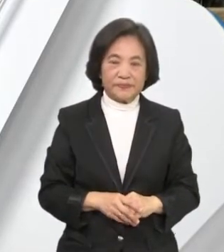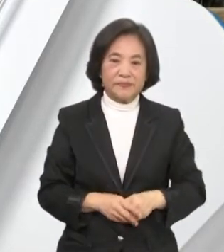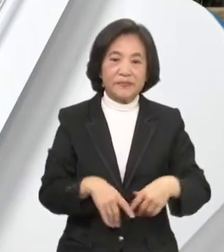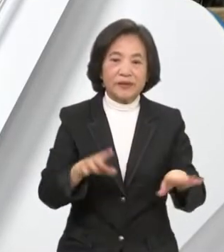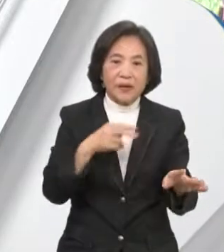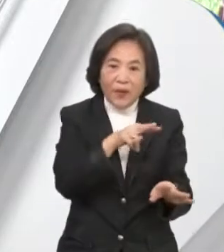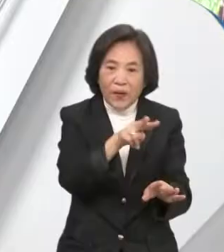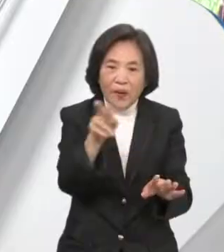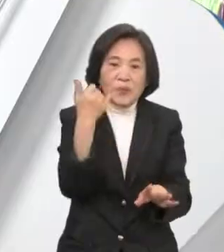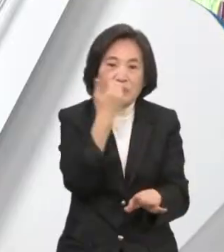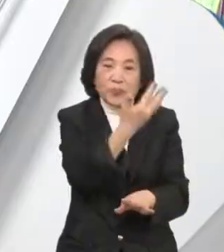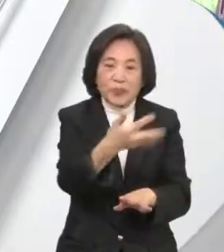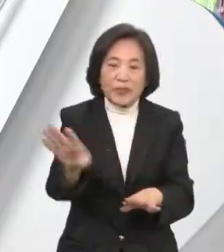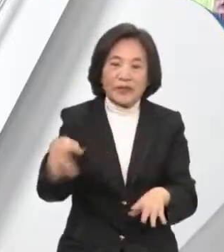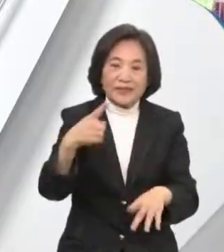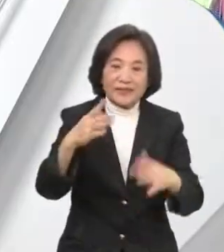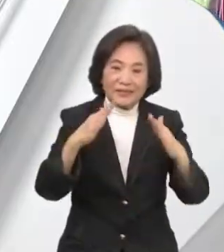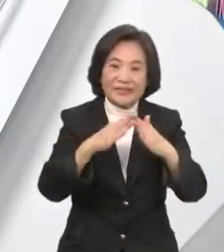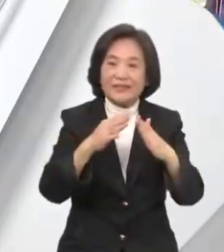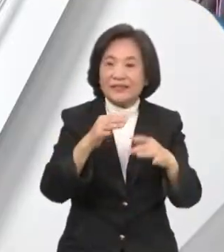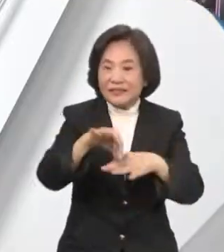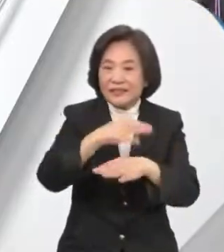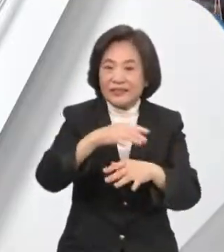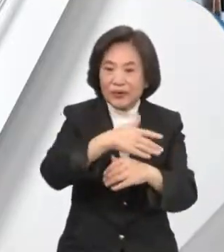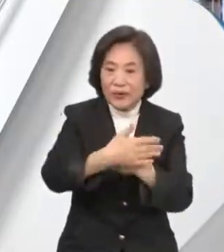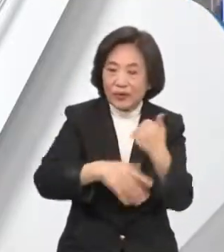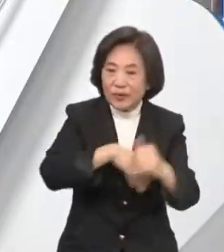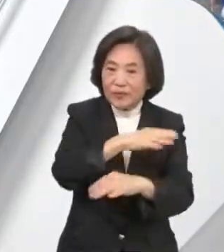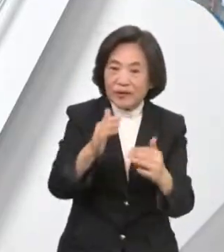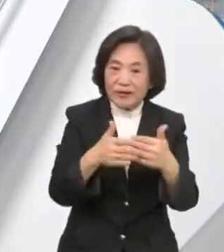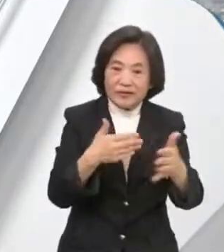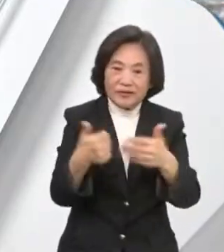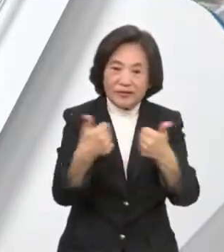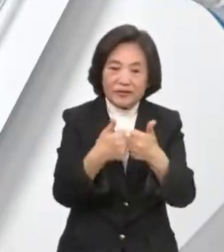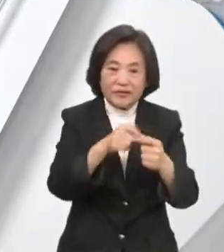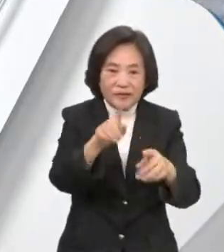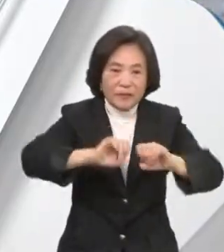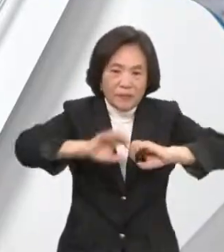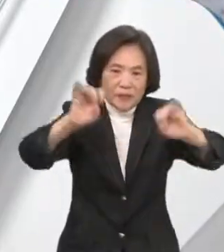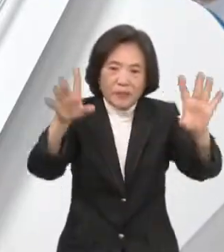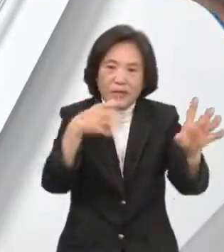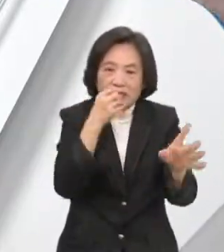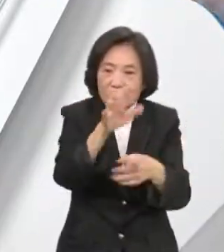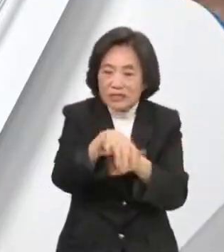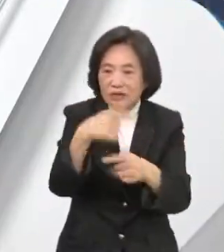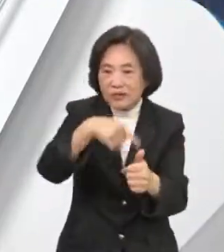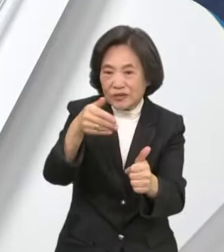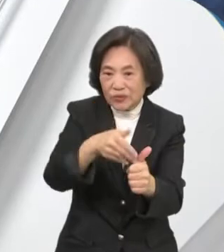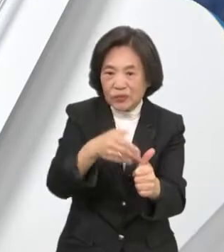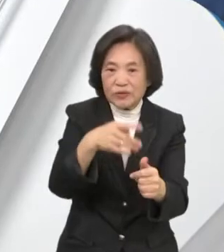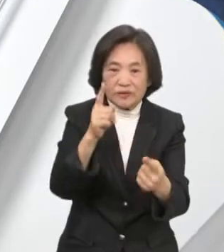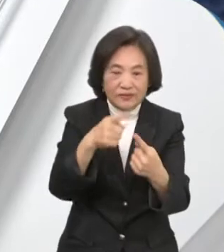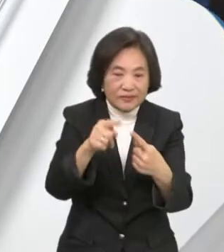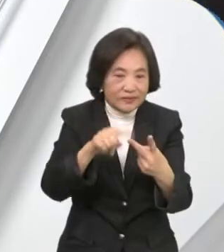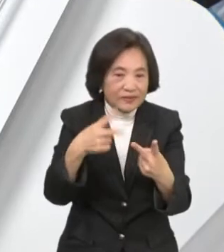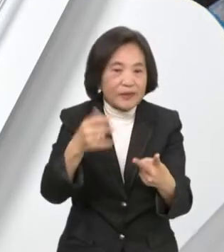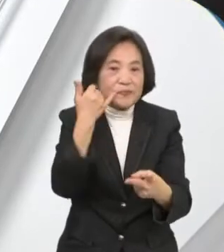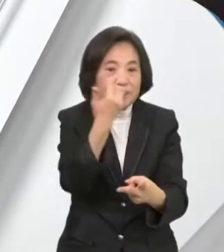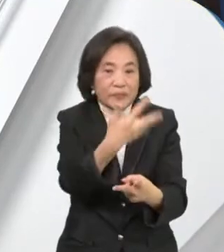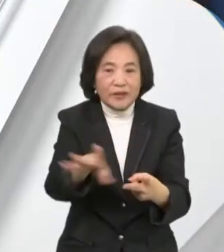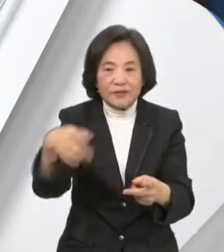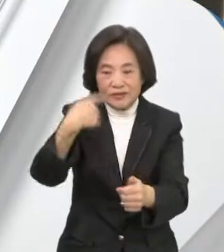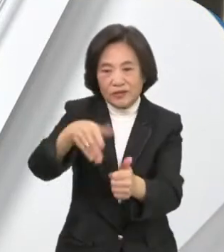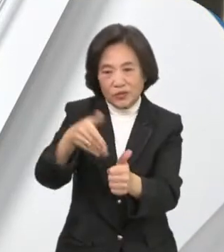了。 猎片是海鲜一家亲环保协会的集体，今年头两推广新农教育，同时做海洋教育的准